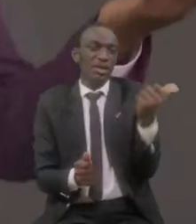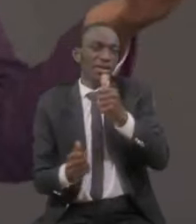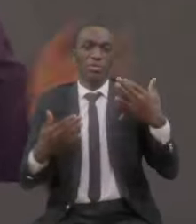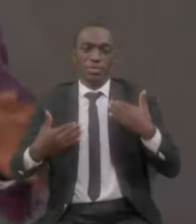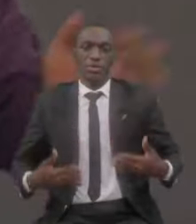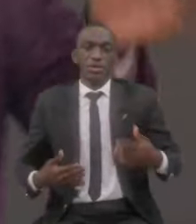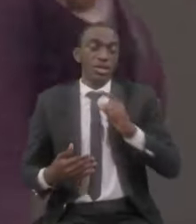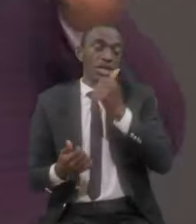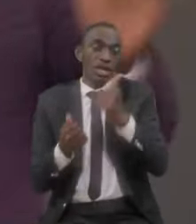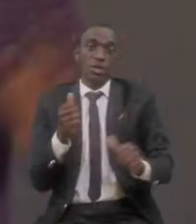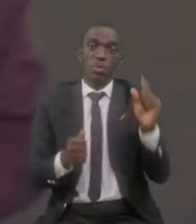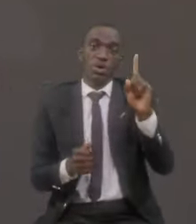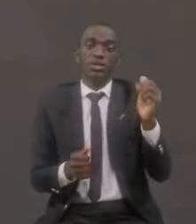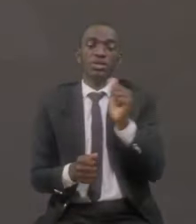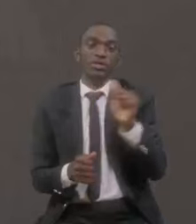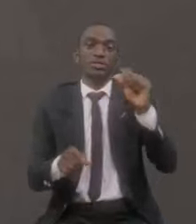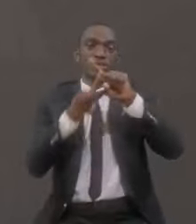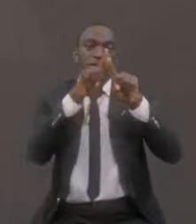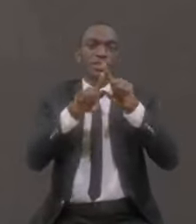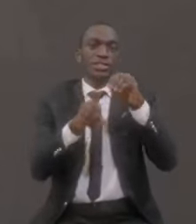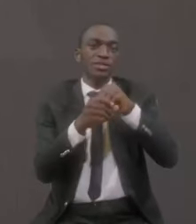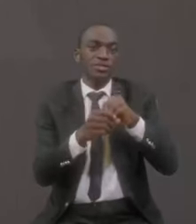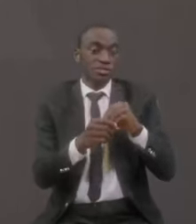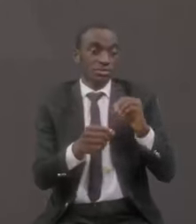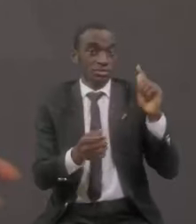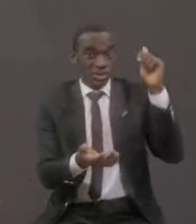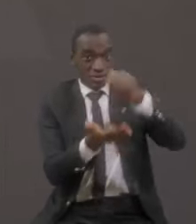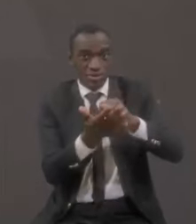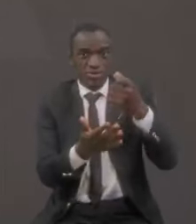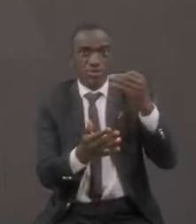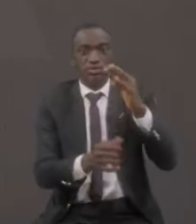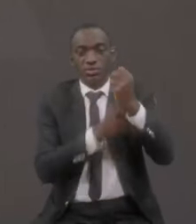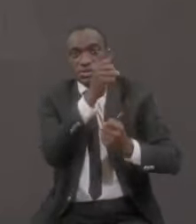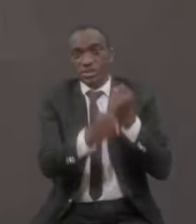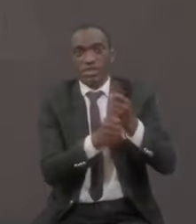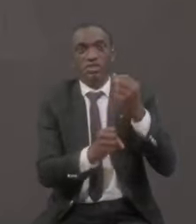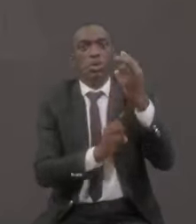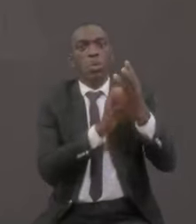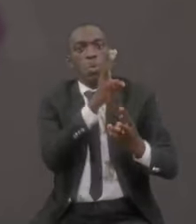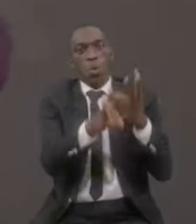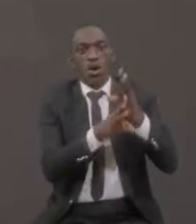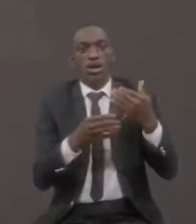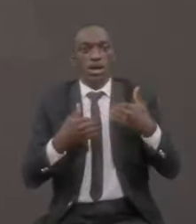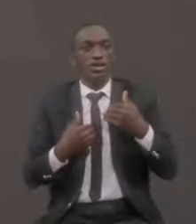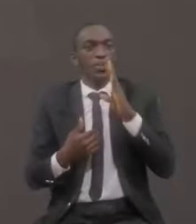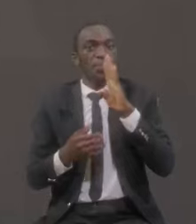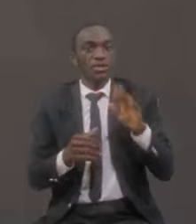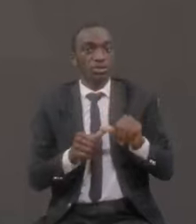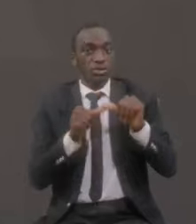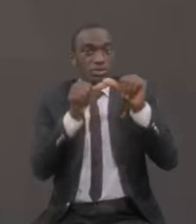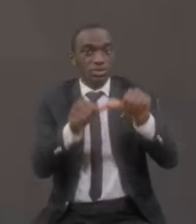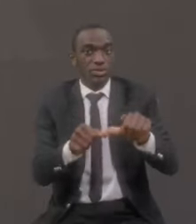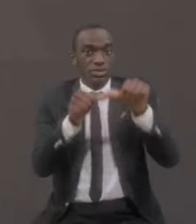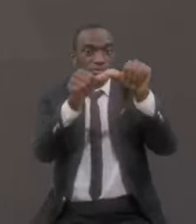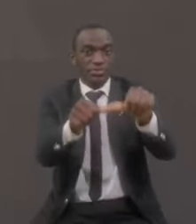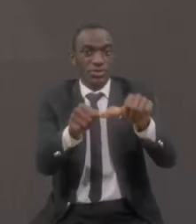étoile. Des milliers d'années passées, le monde a été. Et ils continuent, ils ne reviennent jamais. Mais il y